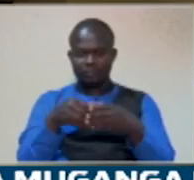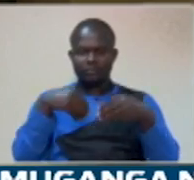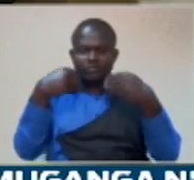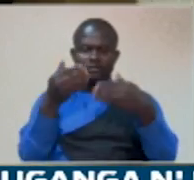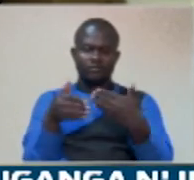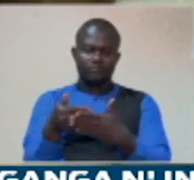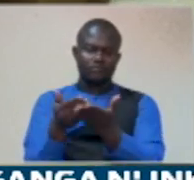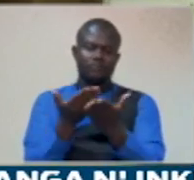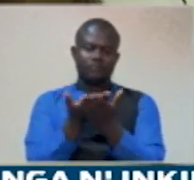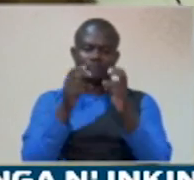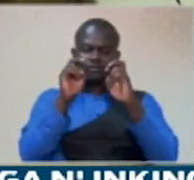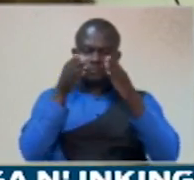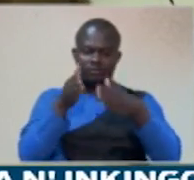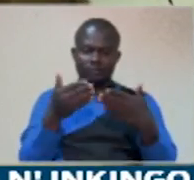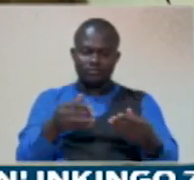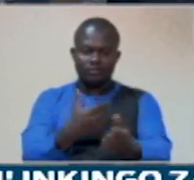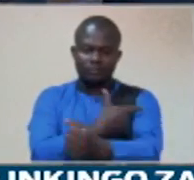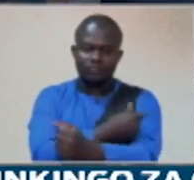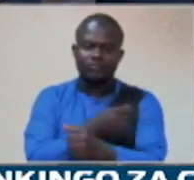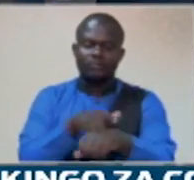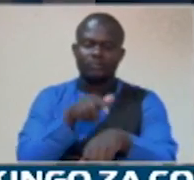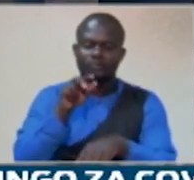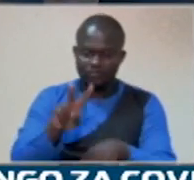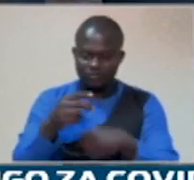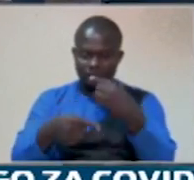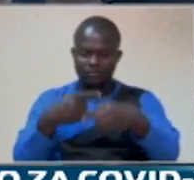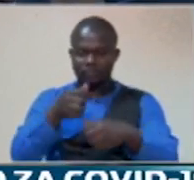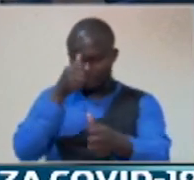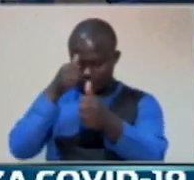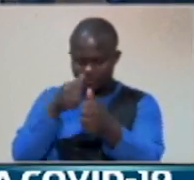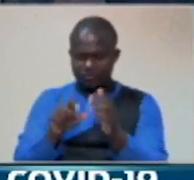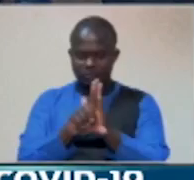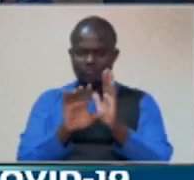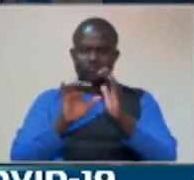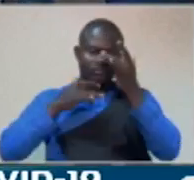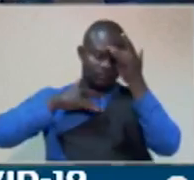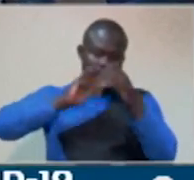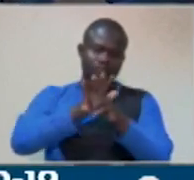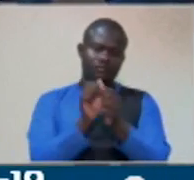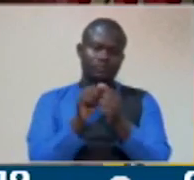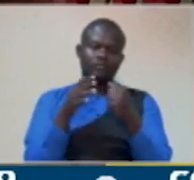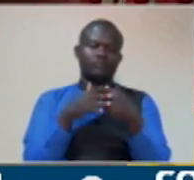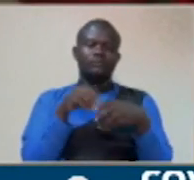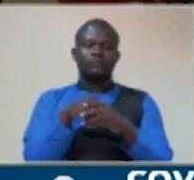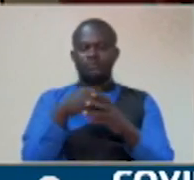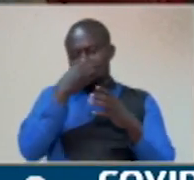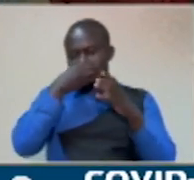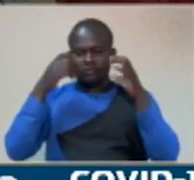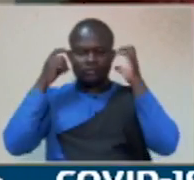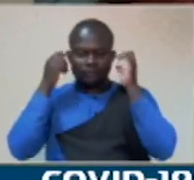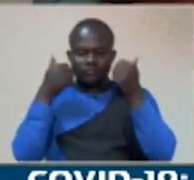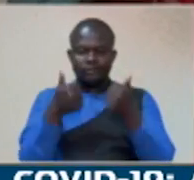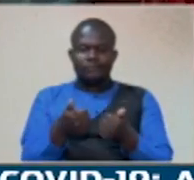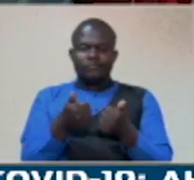inkingo, ariko isaba ko umuntu umaze guhabwa urukingo inshuro ebyiri akomeza gukurikiza ingamba zo kwirinda COVID-19 zirimo kwambara neza